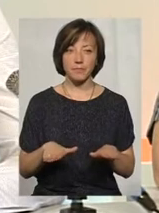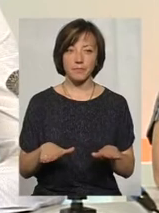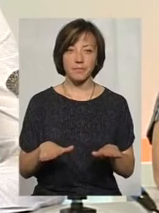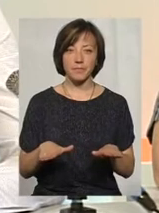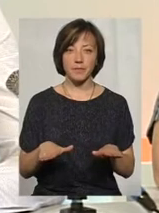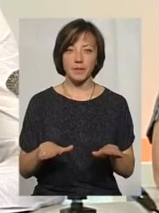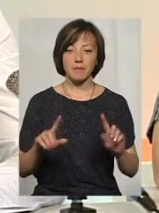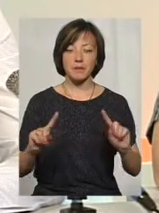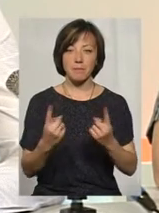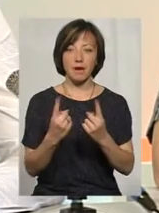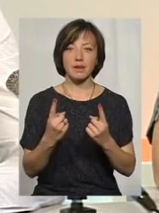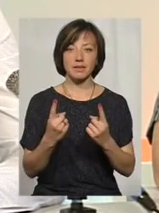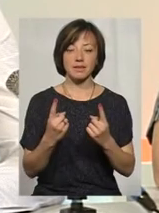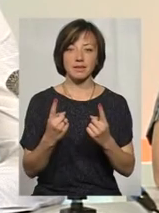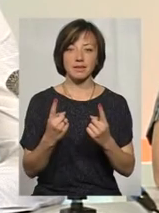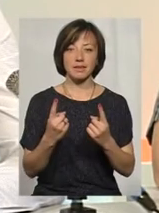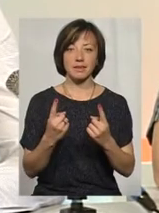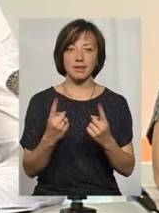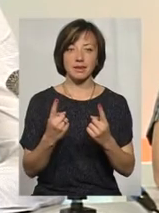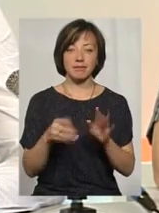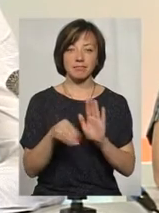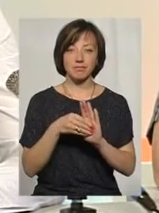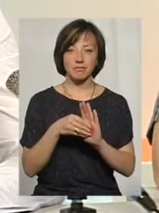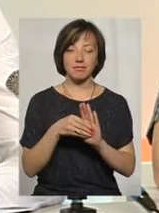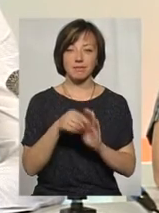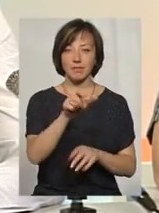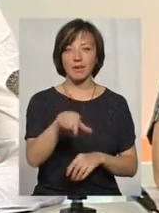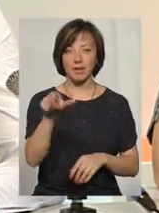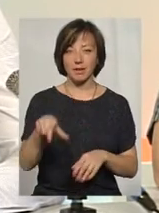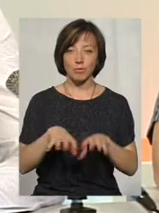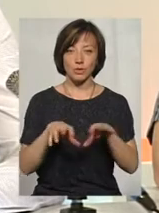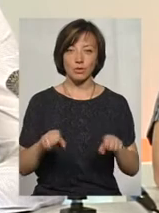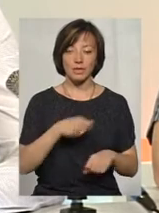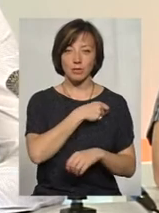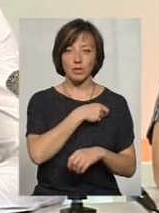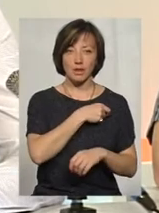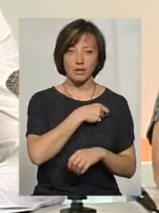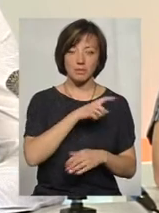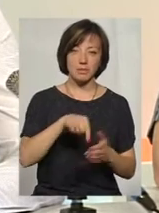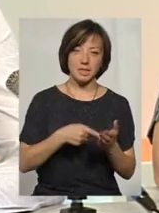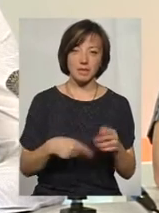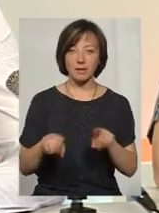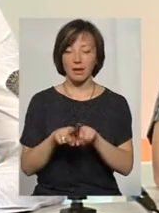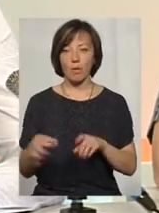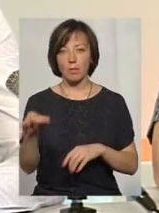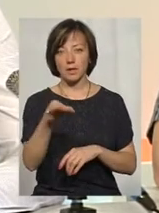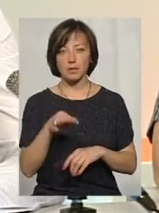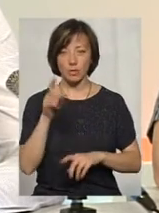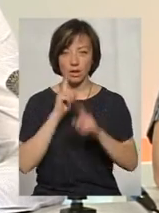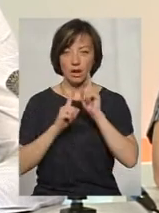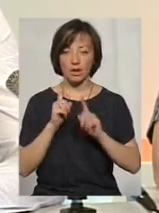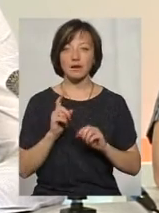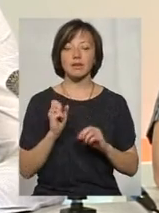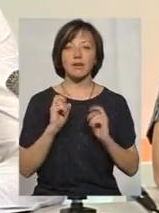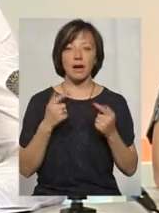за руку нечистих на руку посадовців та депутатів як міських, так і обласної ради.